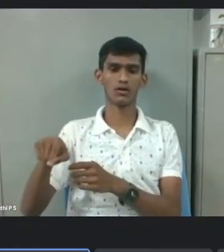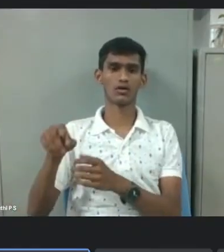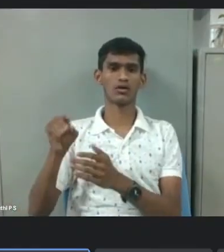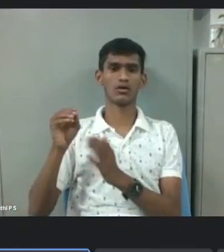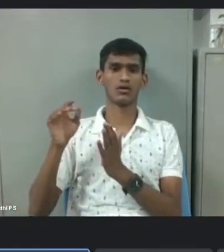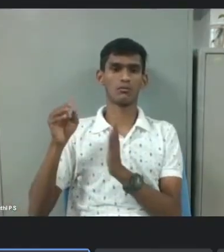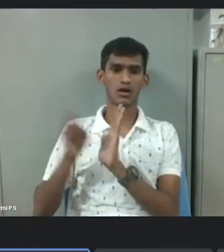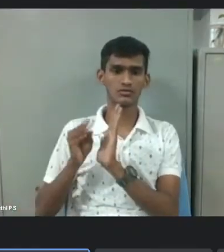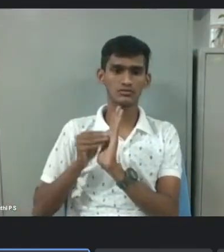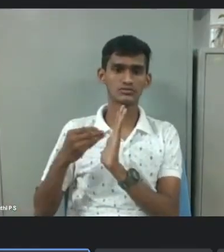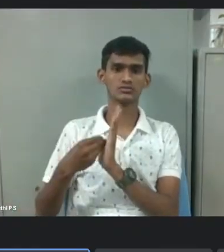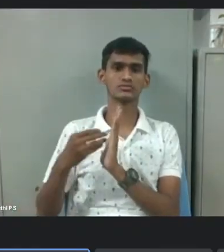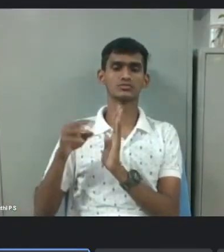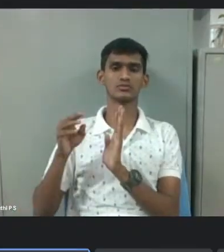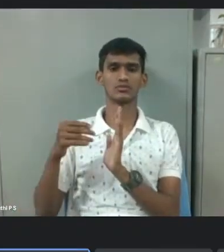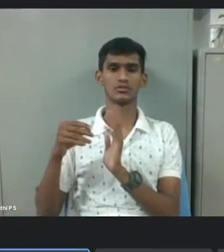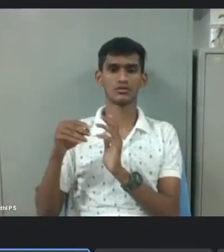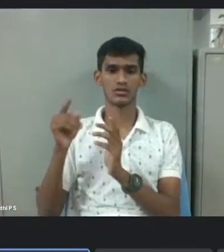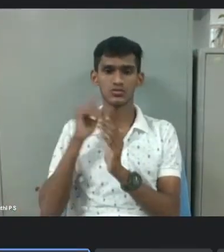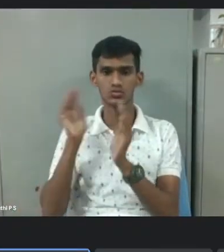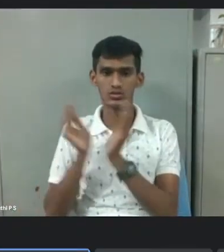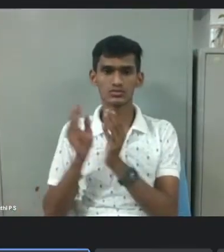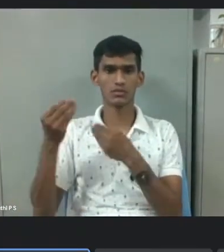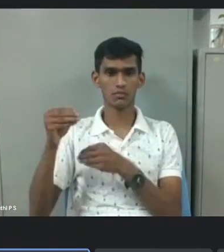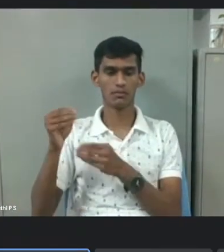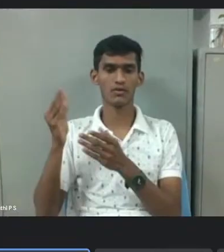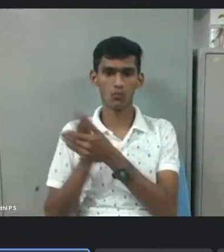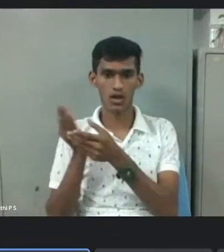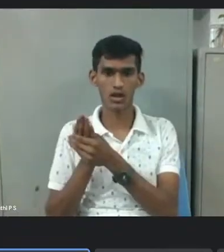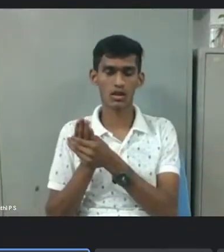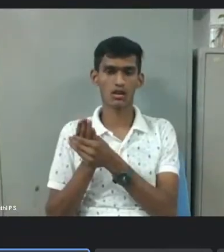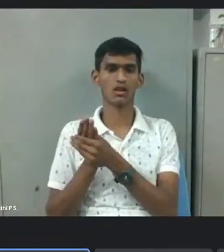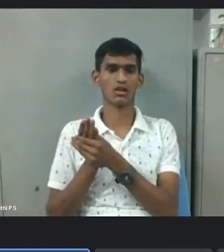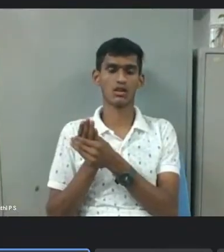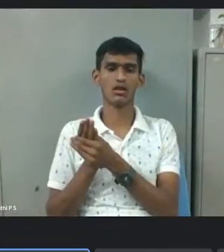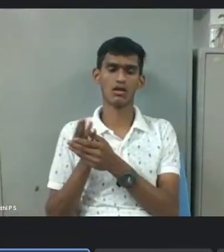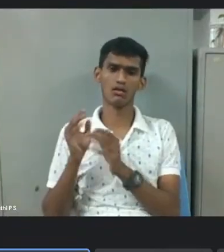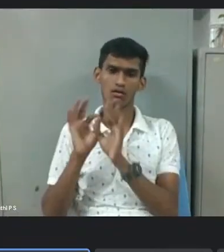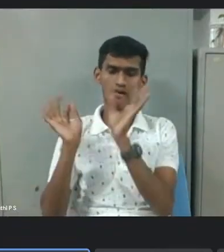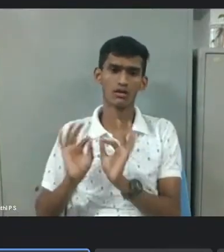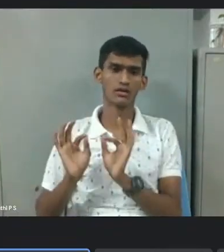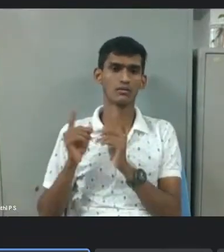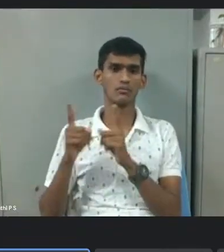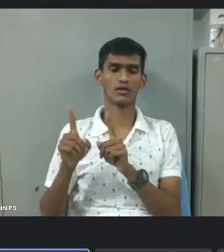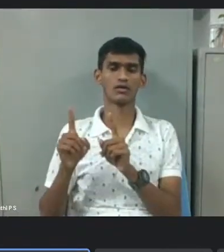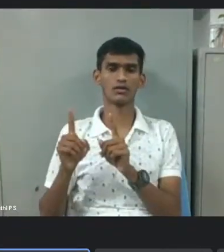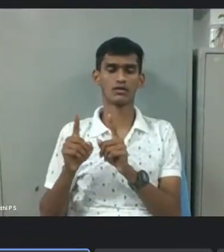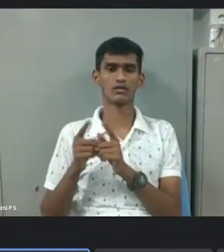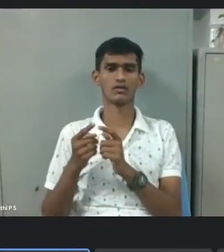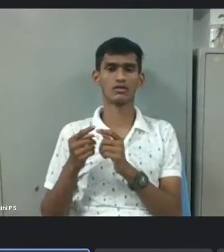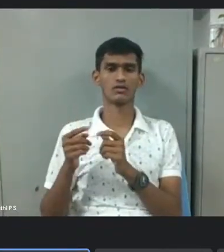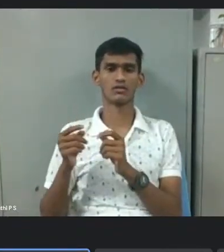ഉണ്ട്, ഇൻഷുറിന്റെ എല്ലാ പേപ്പറും കാര്യങ്ങളും എല്ലാം ഉണ്ട്. അതന്നെ കൊല്ലം ശരി. അവരായിട്ട്